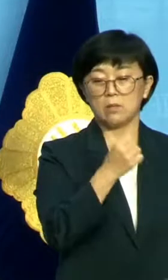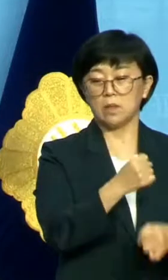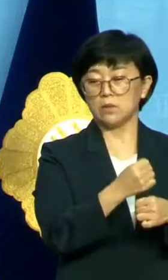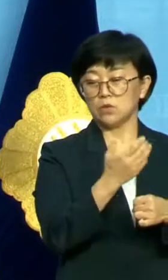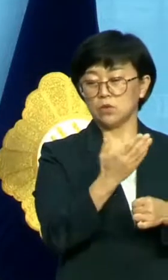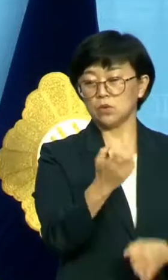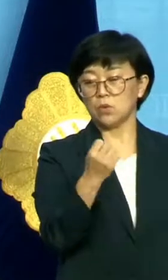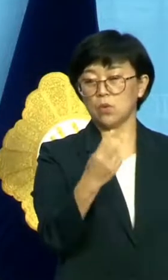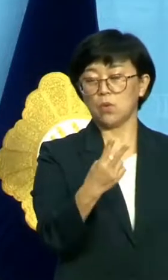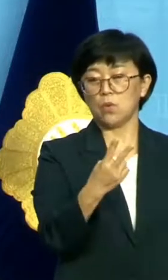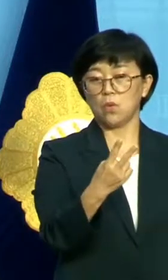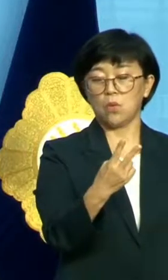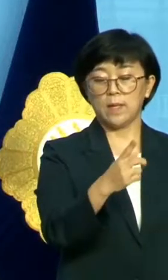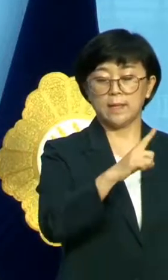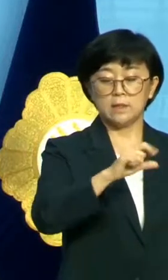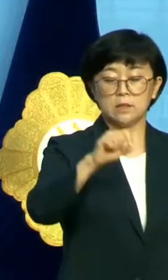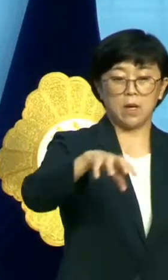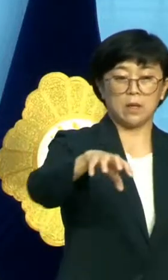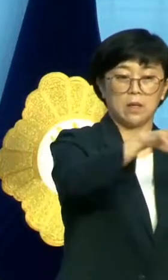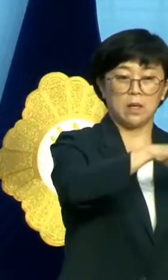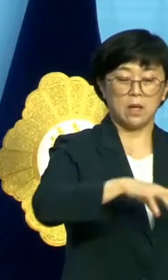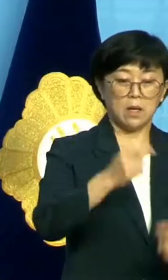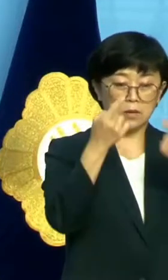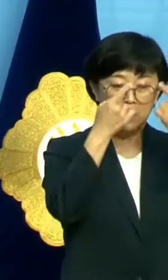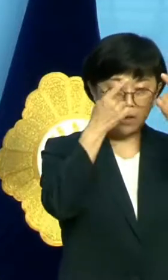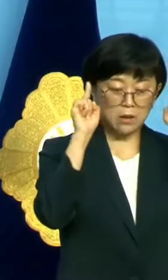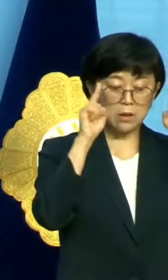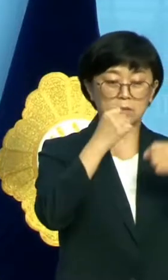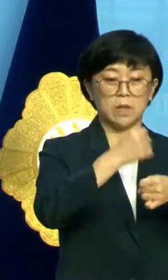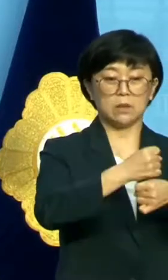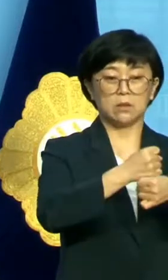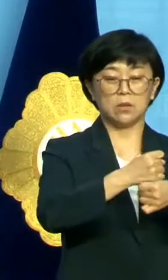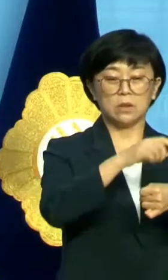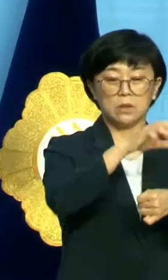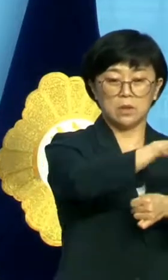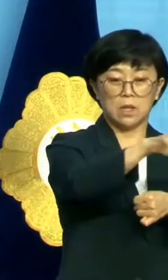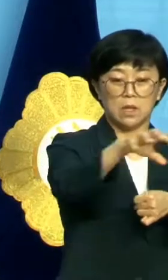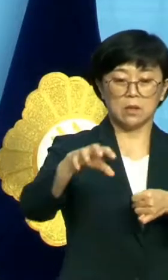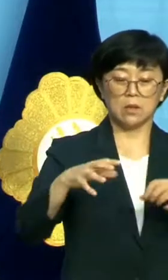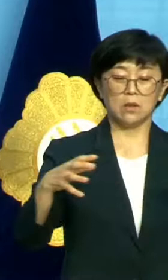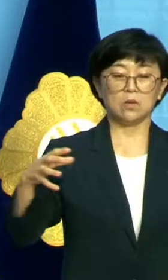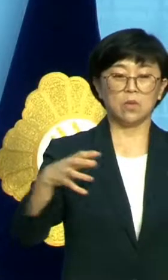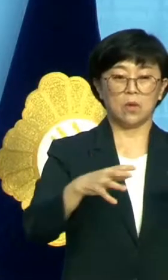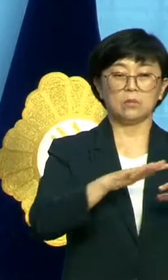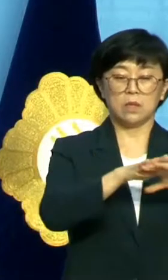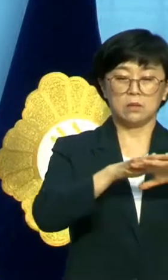텐데요. 지방에 있는 거점 대학을 육성하고 그 대학들을 통합